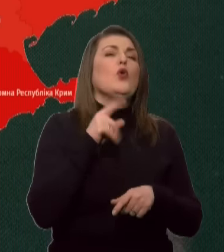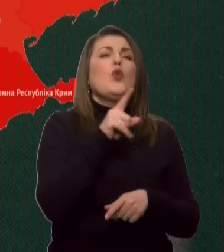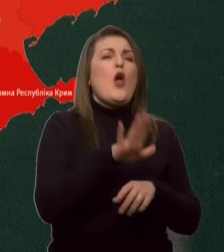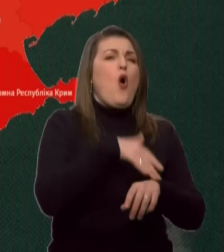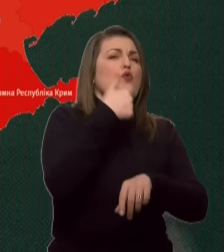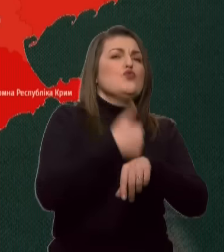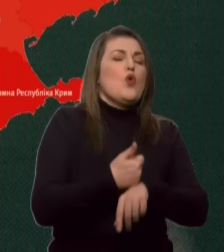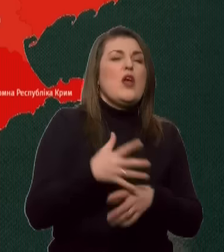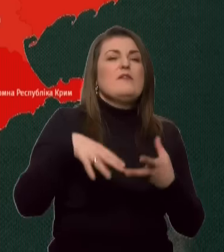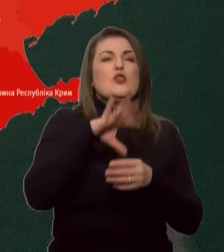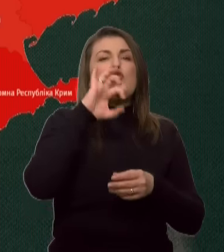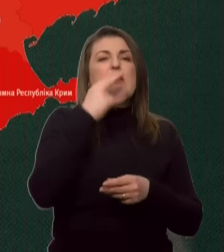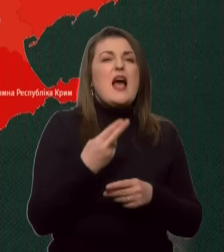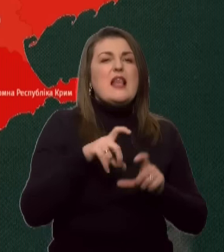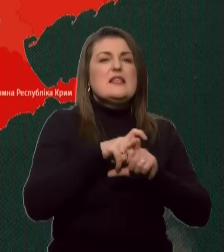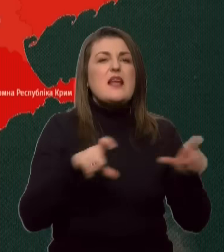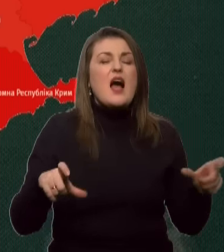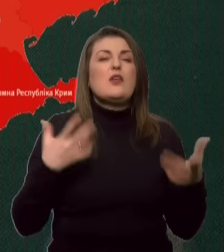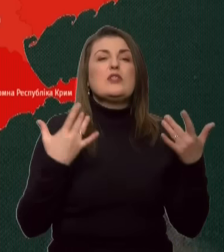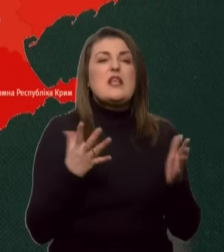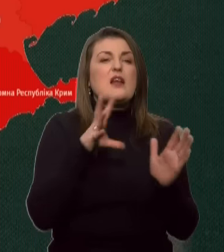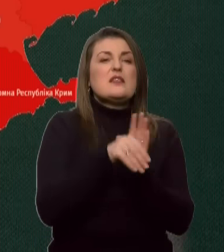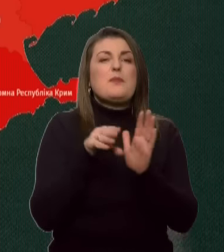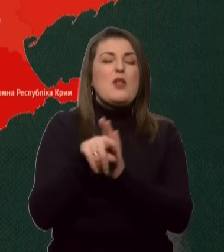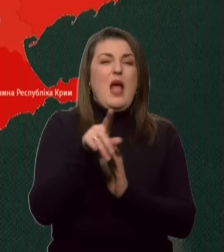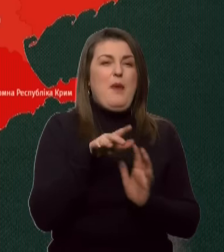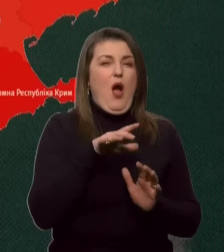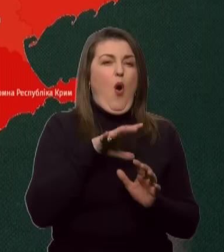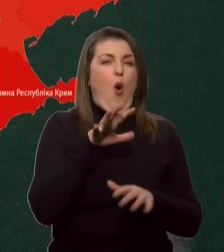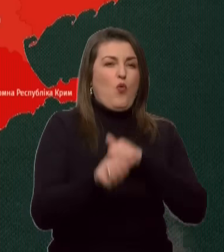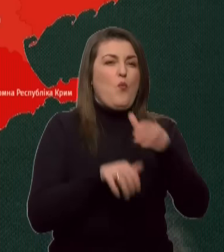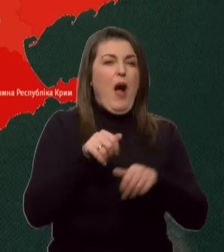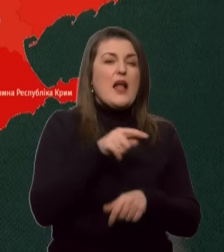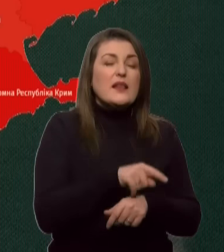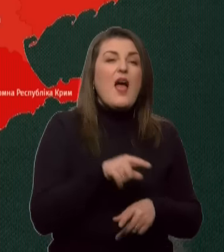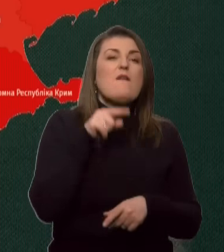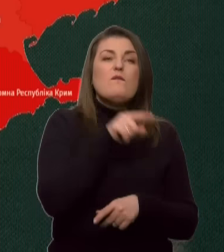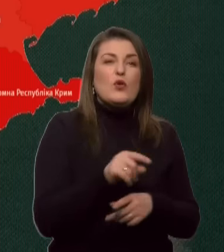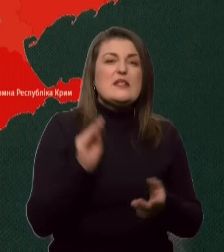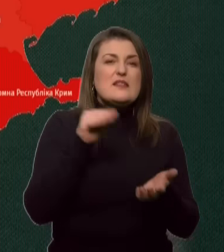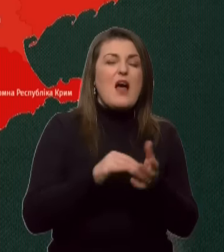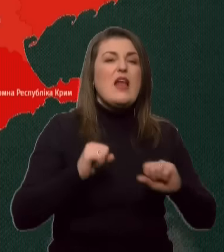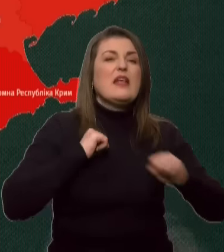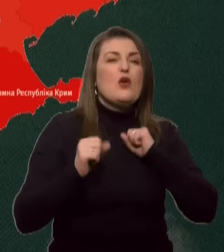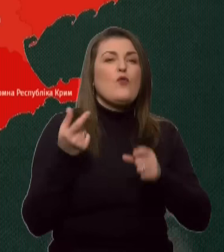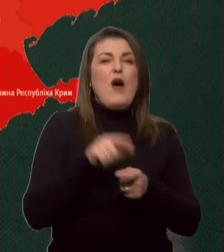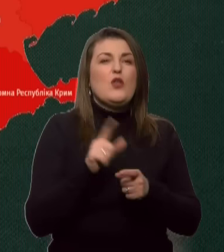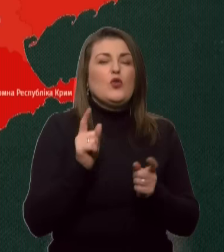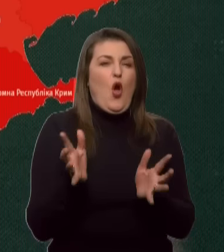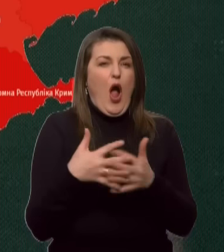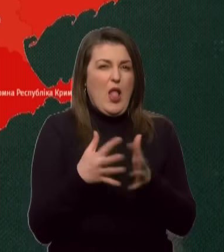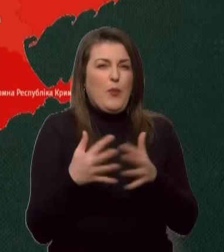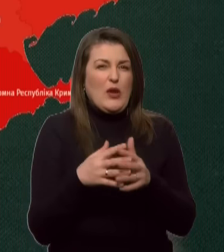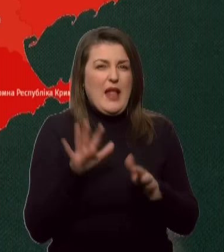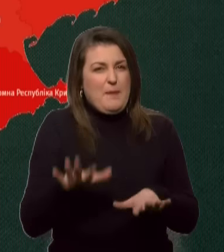очолює? Взагалом соціальні заклади, які наразі запроваджують там окупанти, вони ставлять туди керувати колаборантів